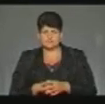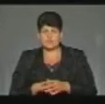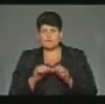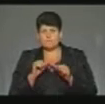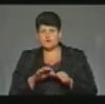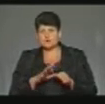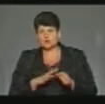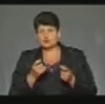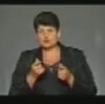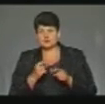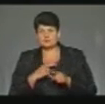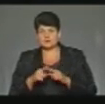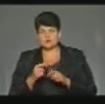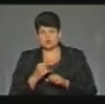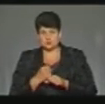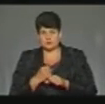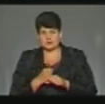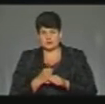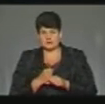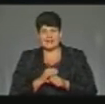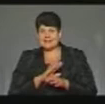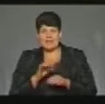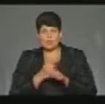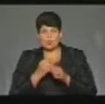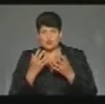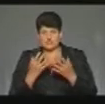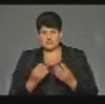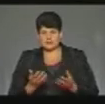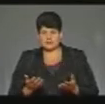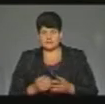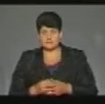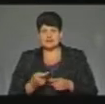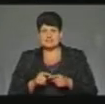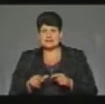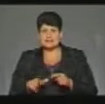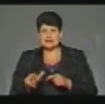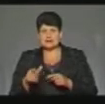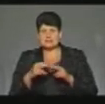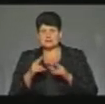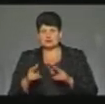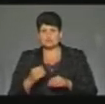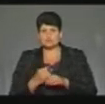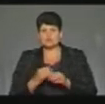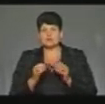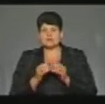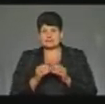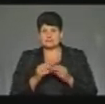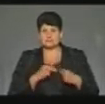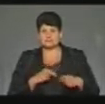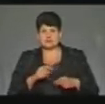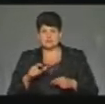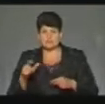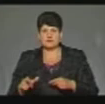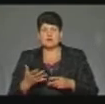було трошки завчасно зробити, щоб не в робочі дні. На даній ділянці мосту працює 10 робітників